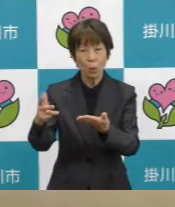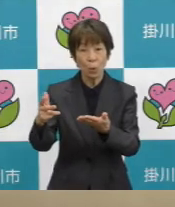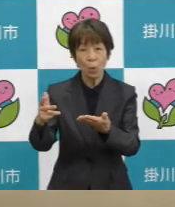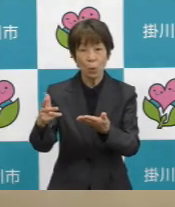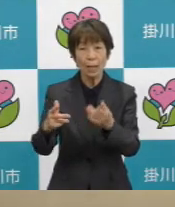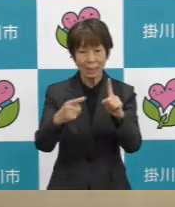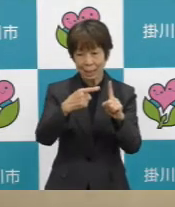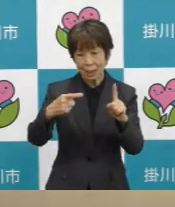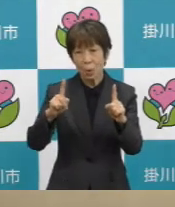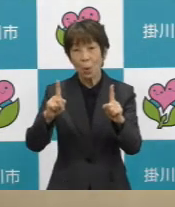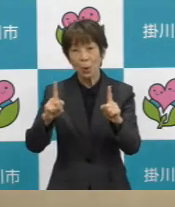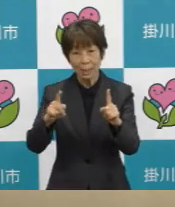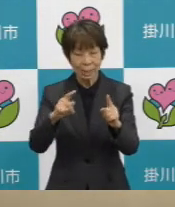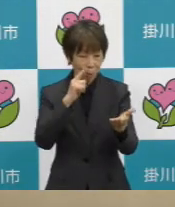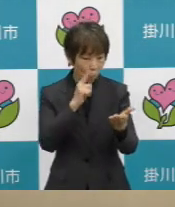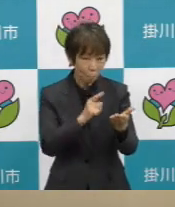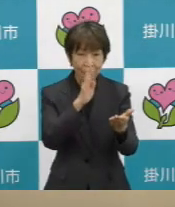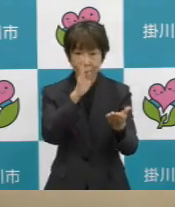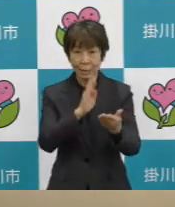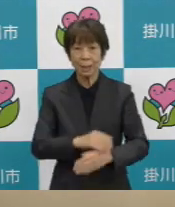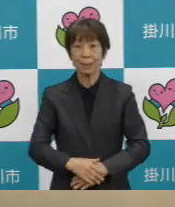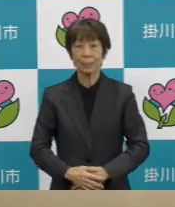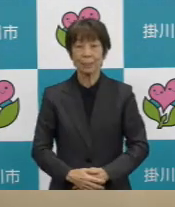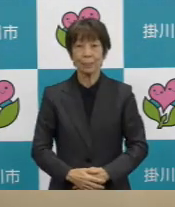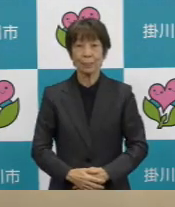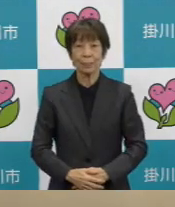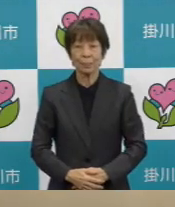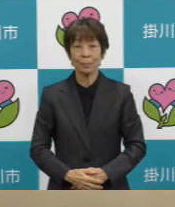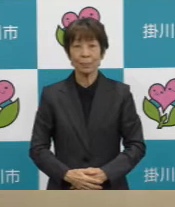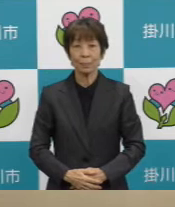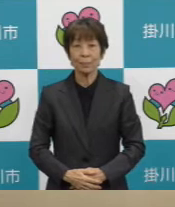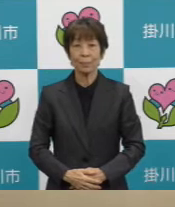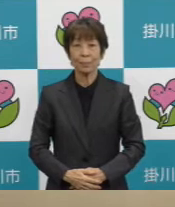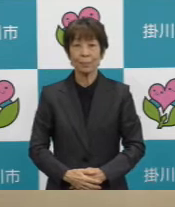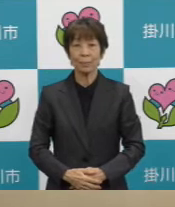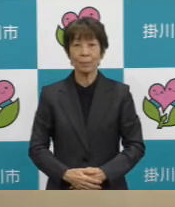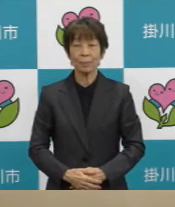1の1をご覧いただきたいというふうに思います。